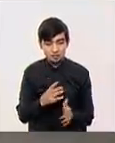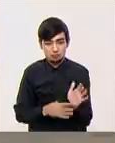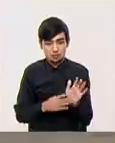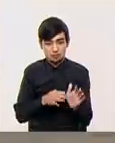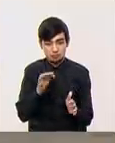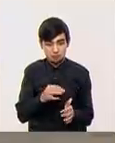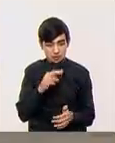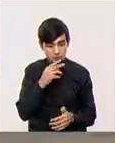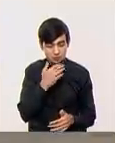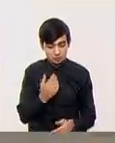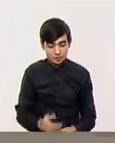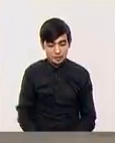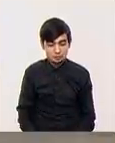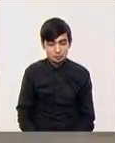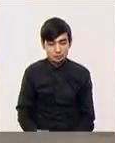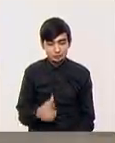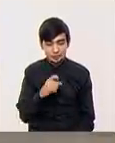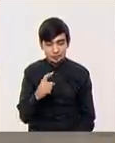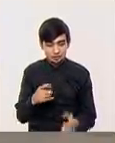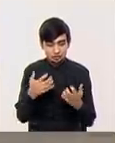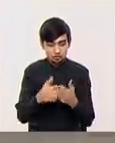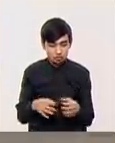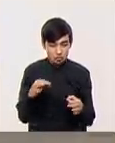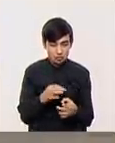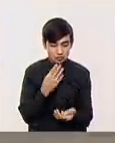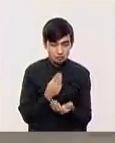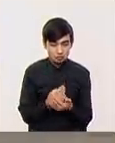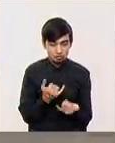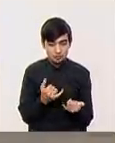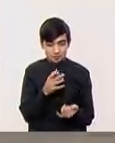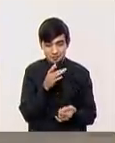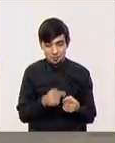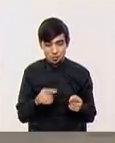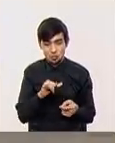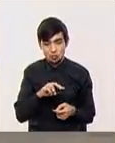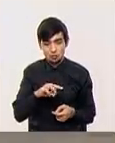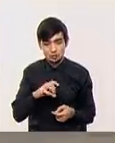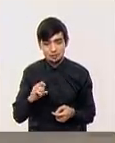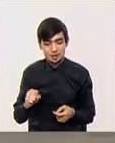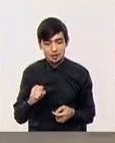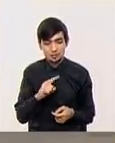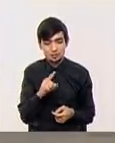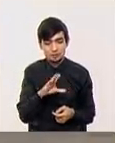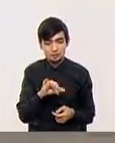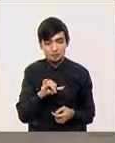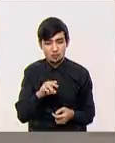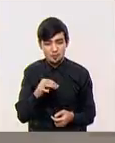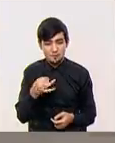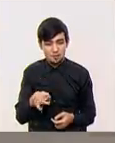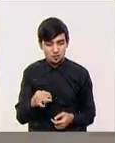Газ өлшеу торабының өзі қазіргі заман ең заманауи ультразвуковой счетчиктермен жабдықталған.